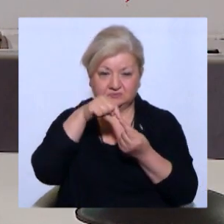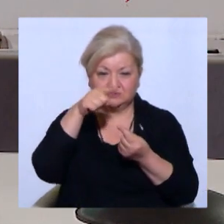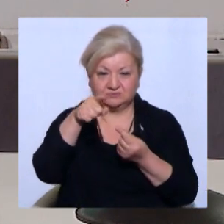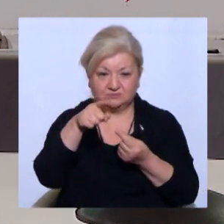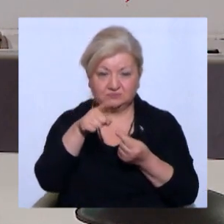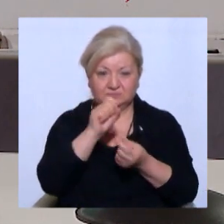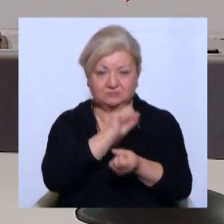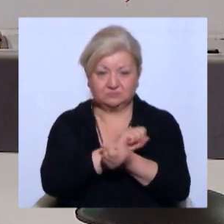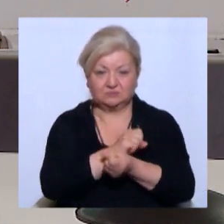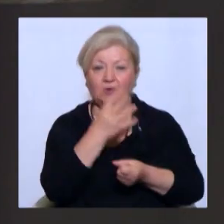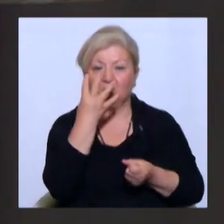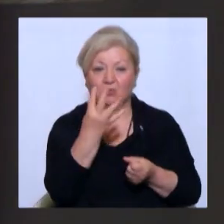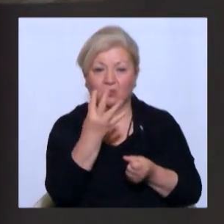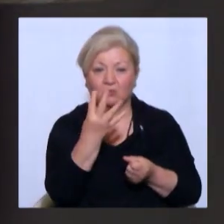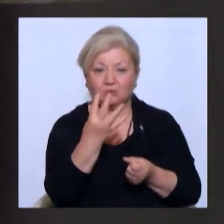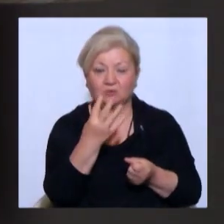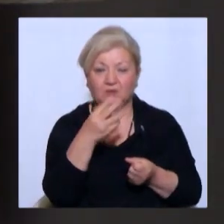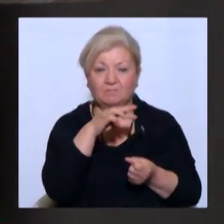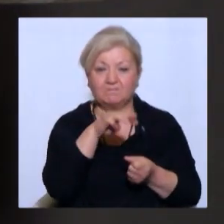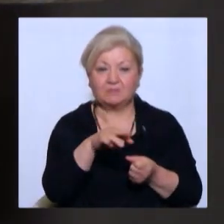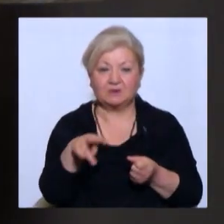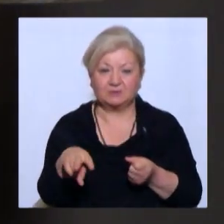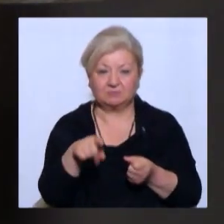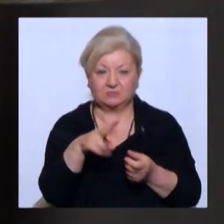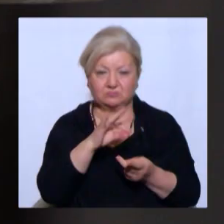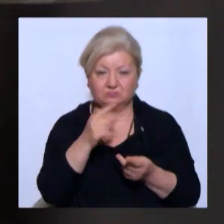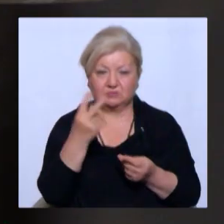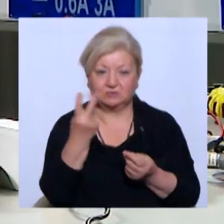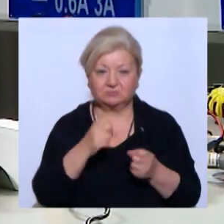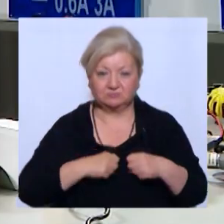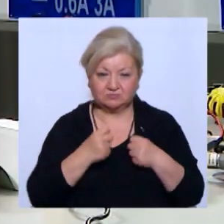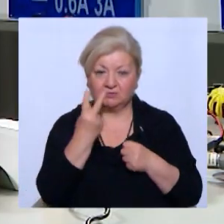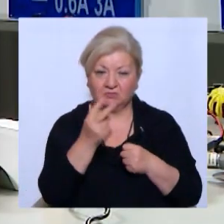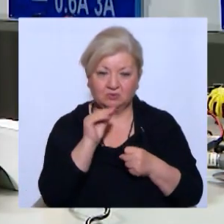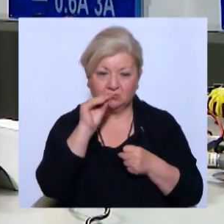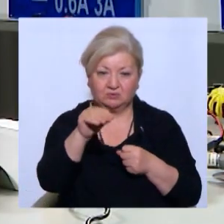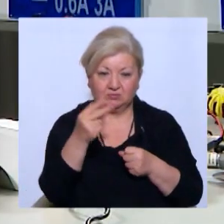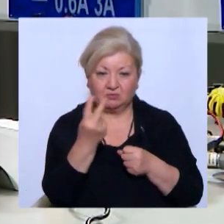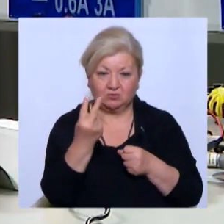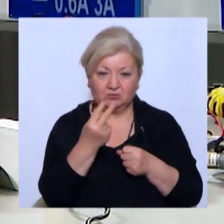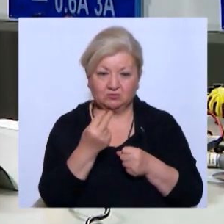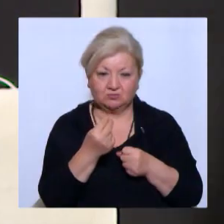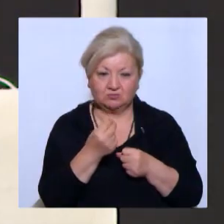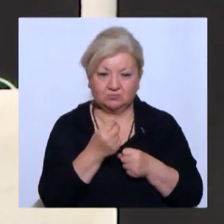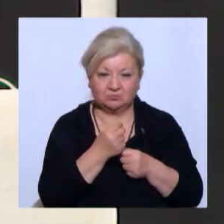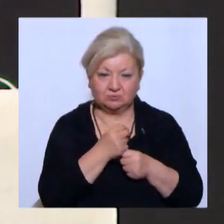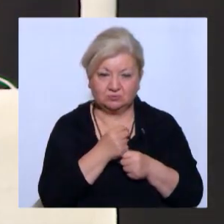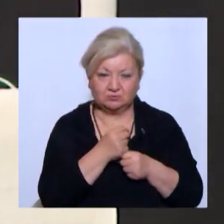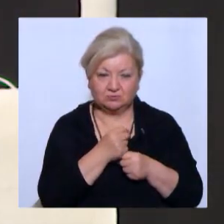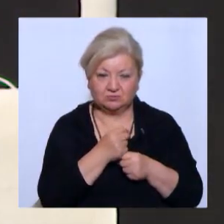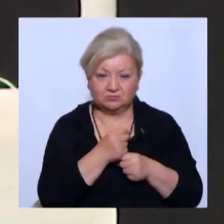ამდენი ვისაუბრეთ. მეორე 4 მმ-ში უნდა იყოს ეს შესაძლებელი. ვეცადოთ ახლა მეორეც.